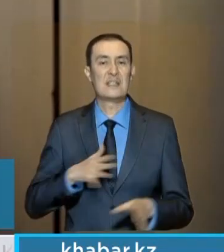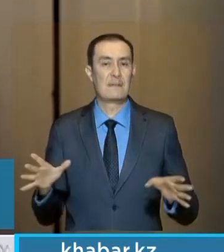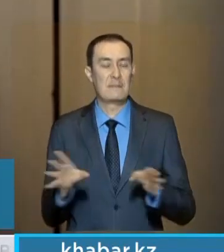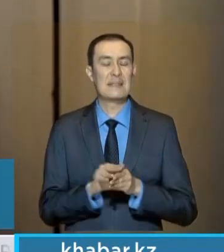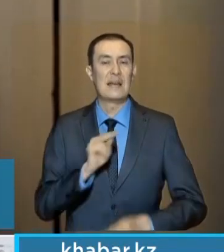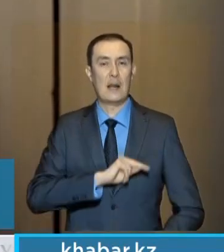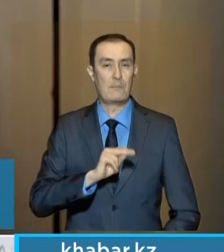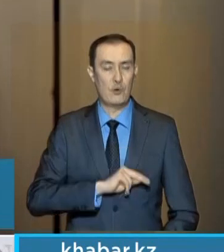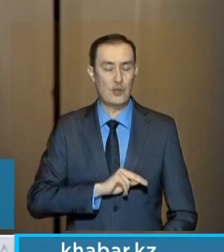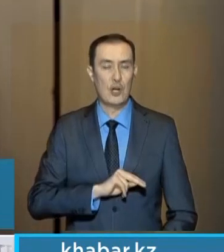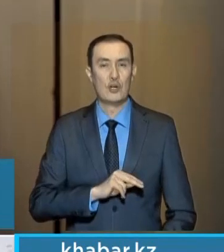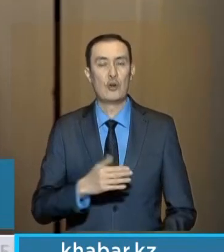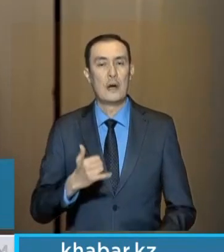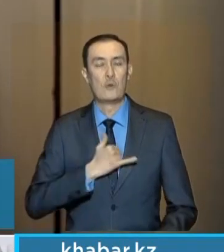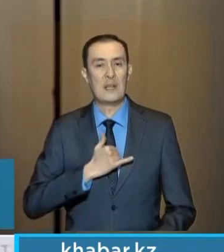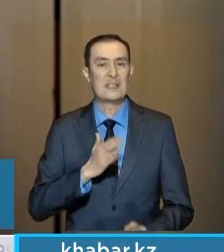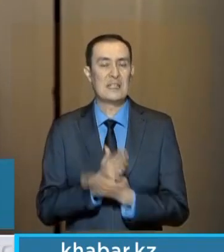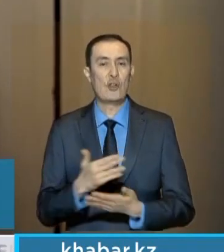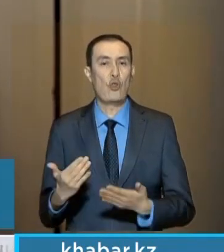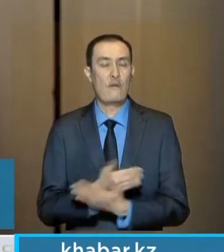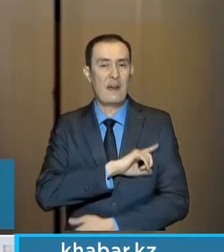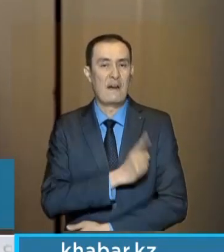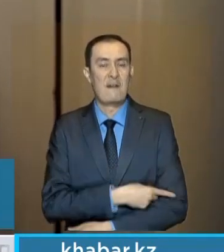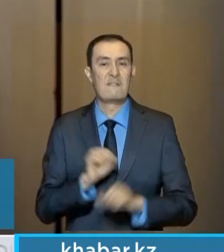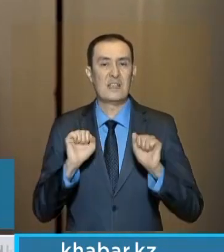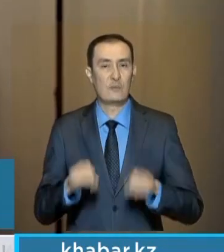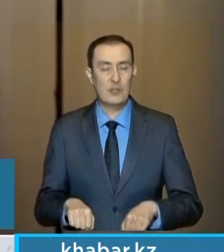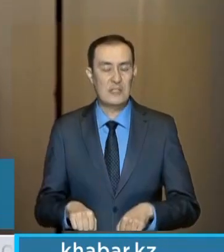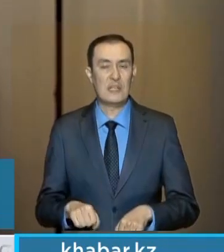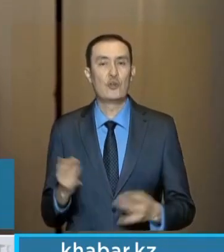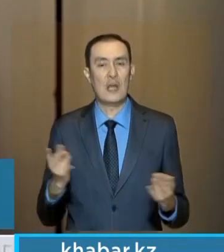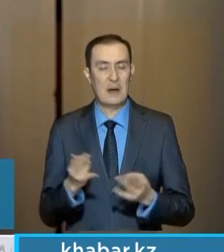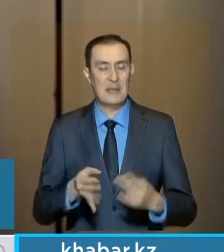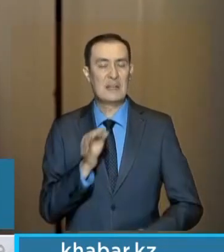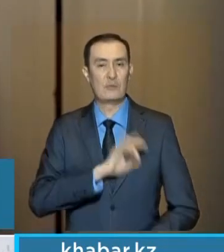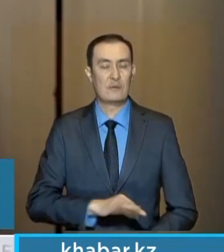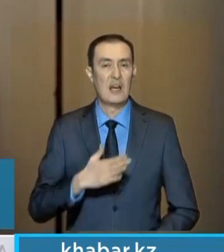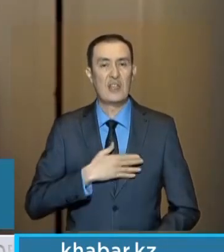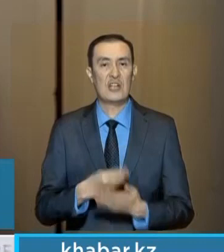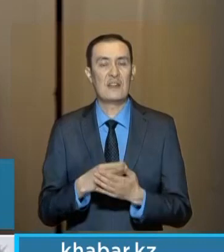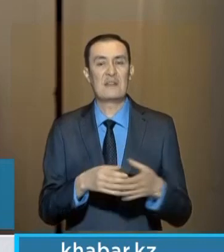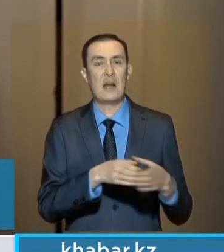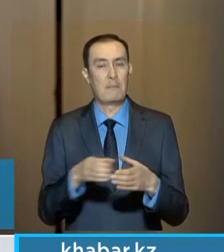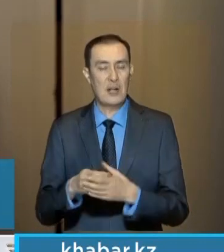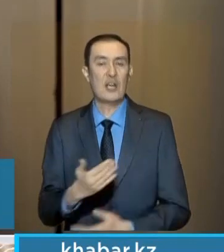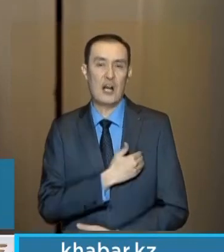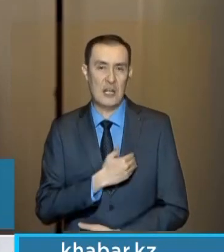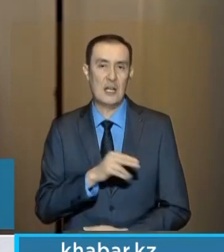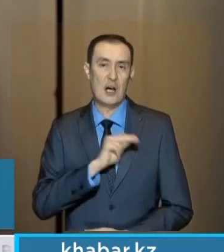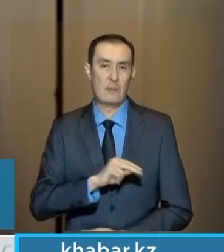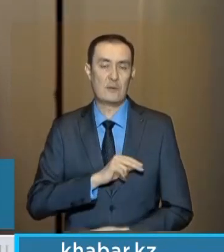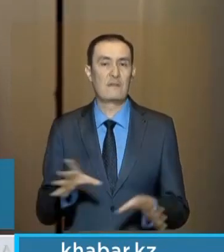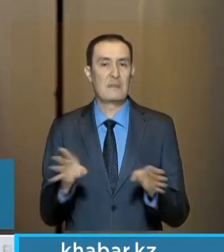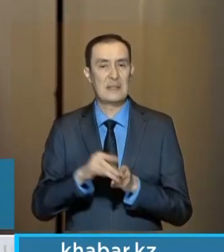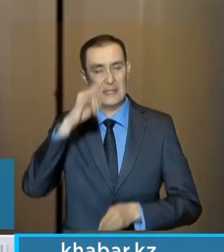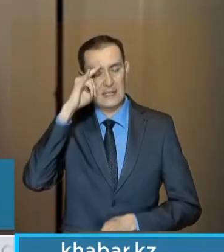работе Я считаю что перед нами открываются новые возможности и важно их использовать наши инвесторы заинтересованы работать с Казахстаном